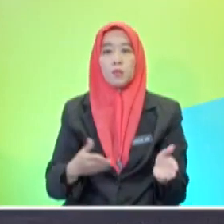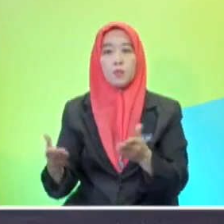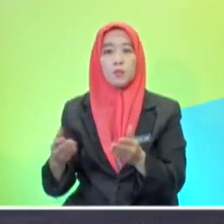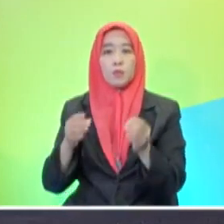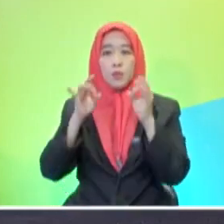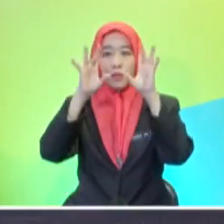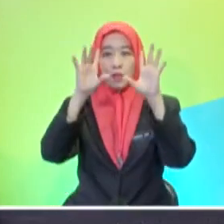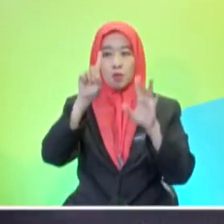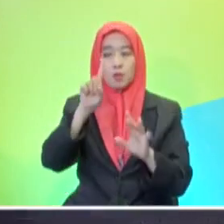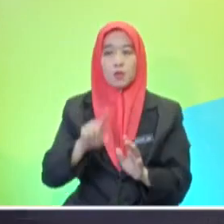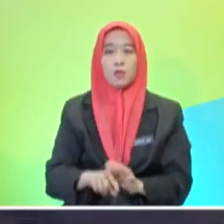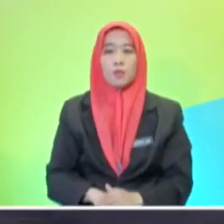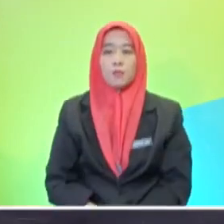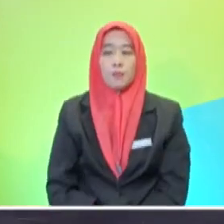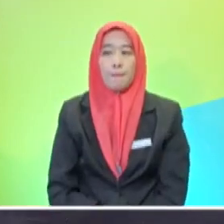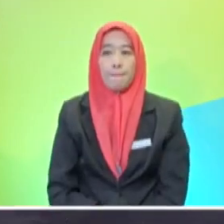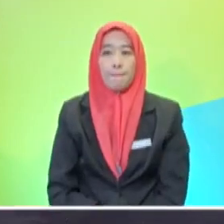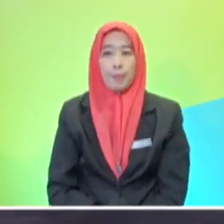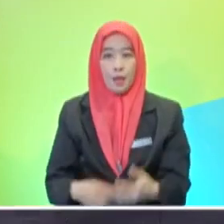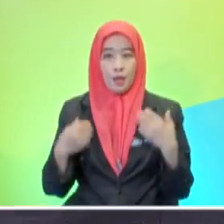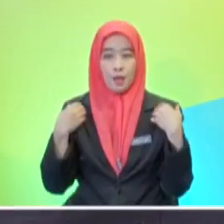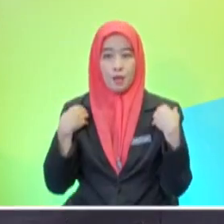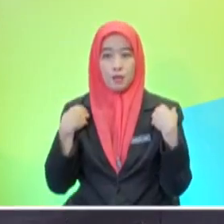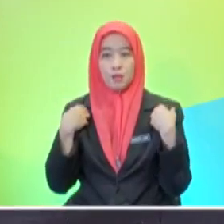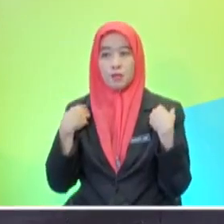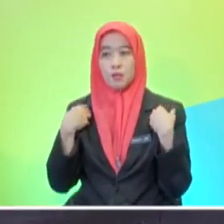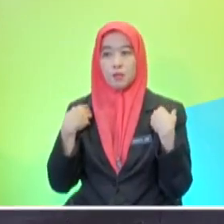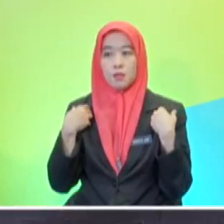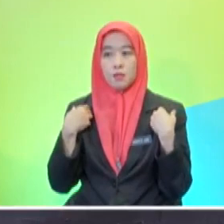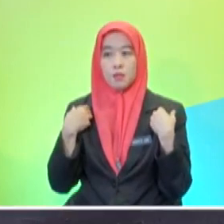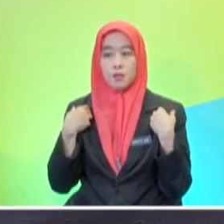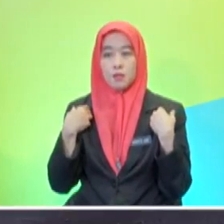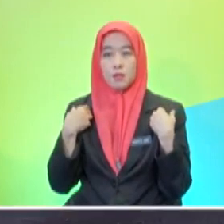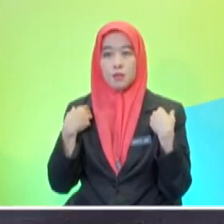Syafika. Terima kasih, cikgu. Wah, ada berapa bintang tu Syafika? Cuba kira. Kat sini ada